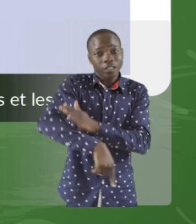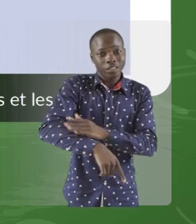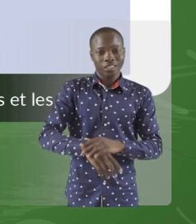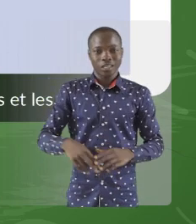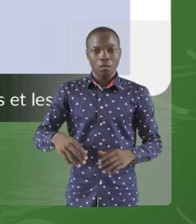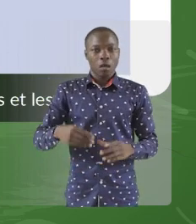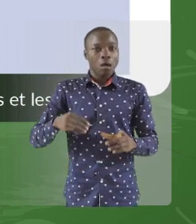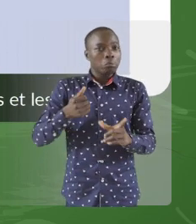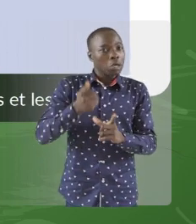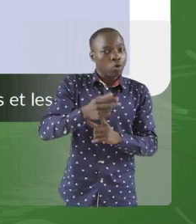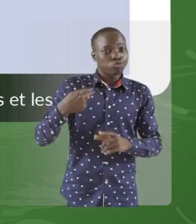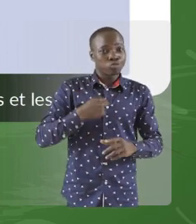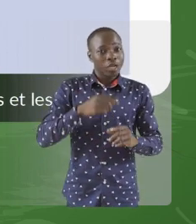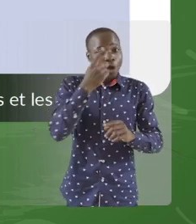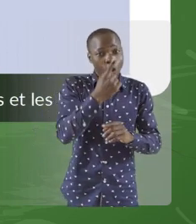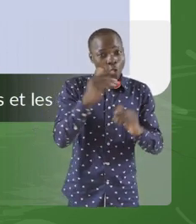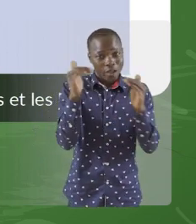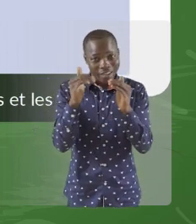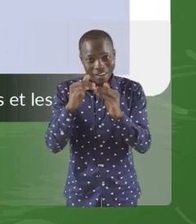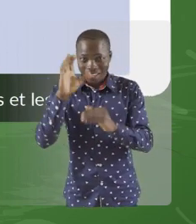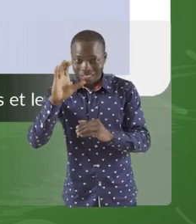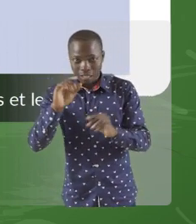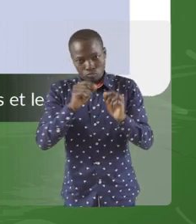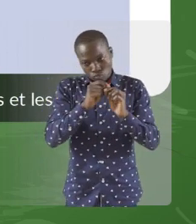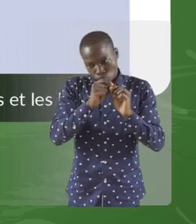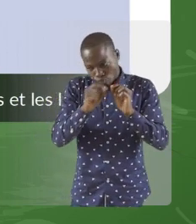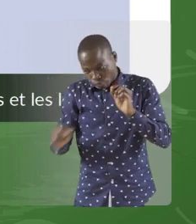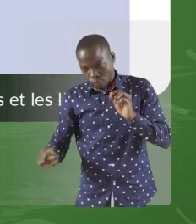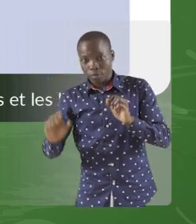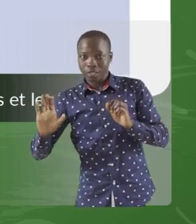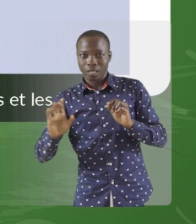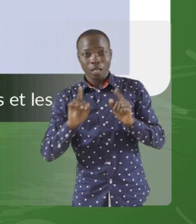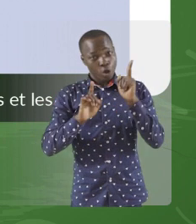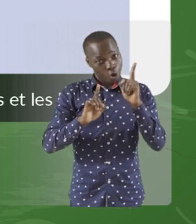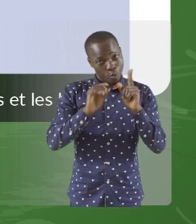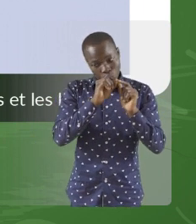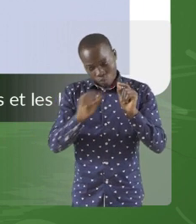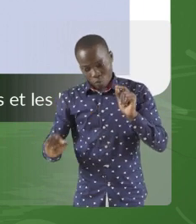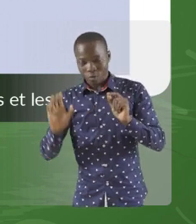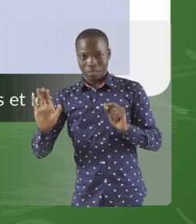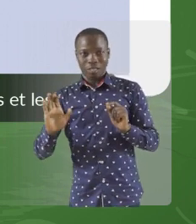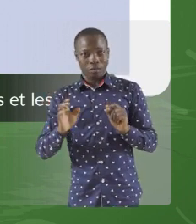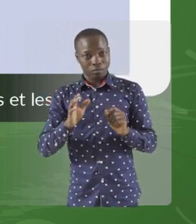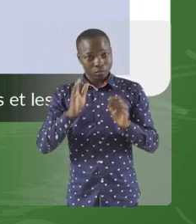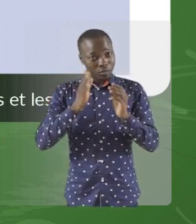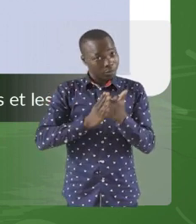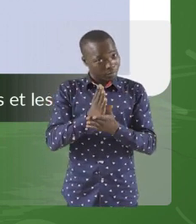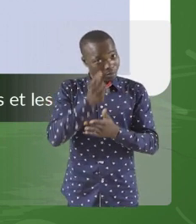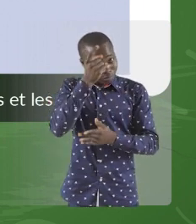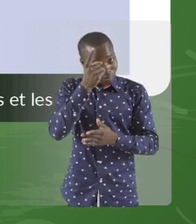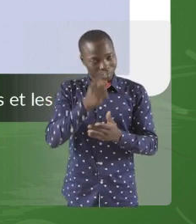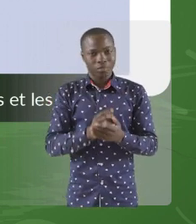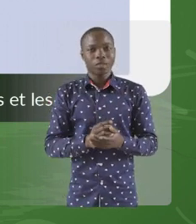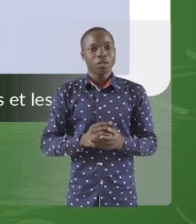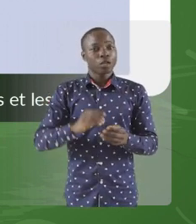associons 1 à C. Donc, 1 C. Petit 2, plantes